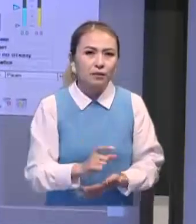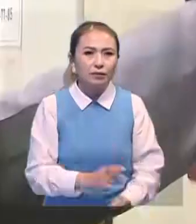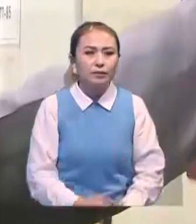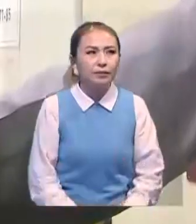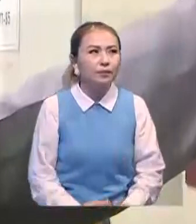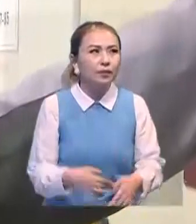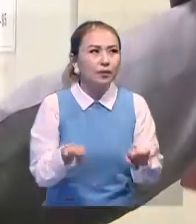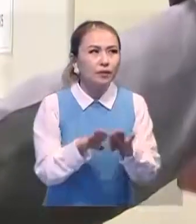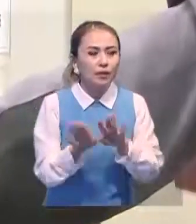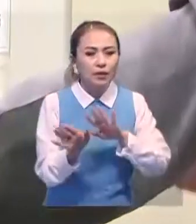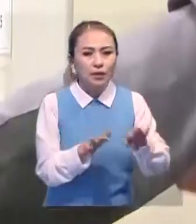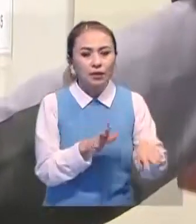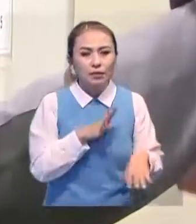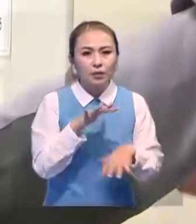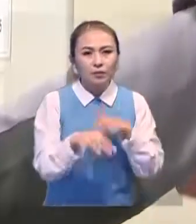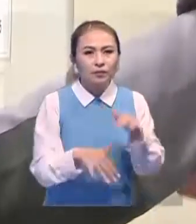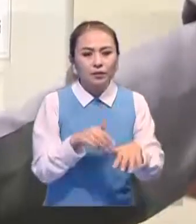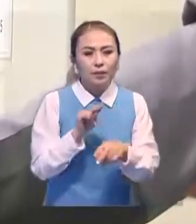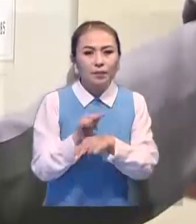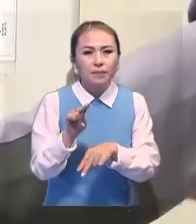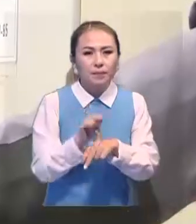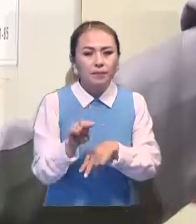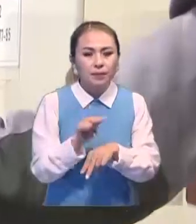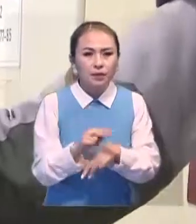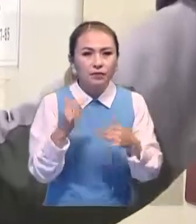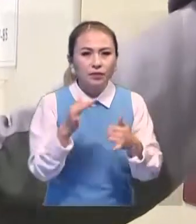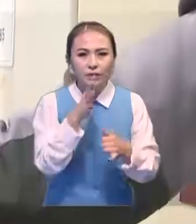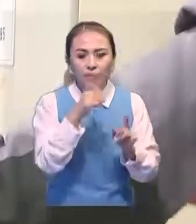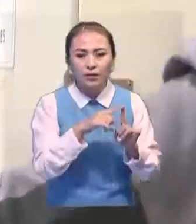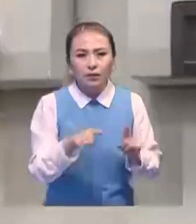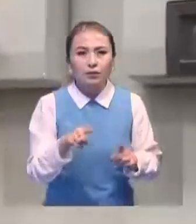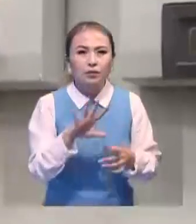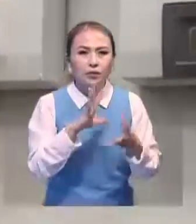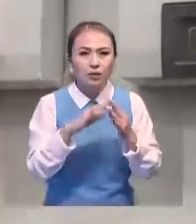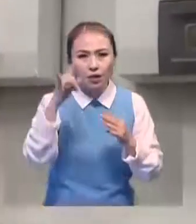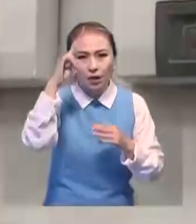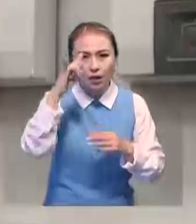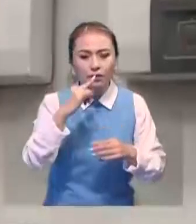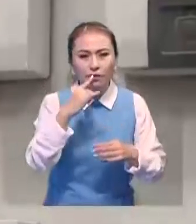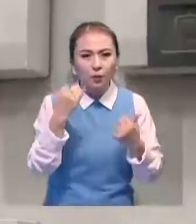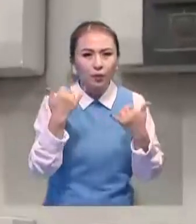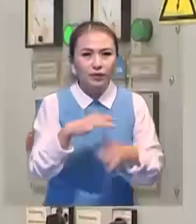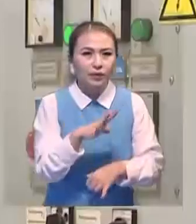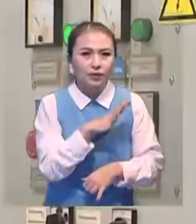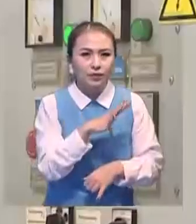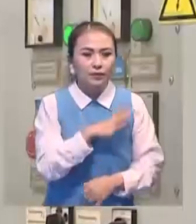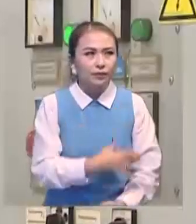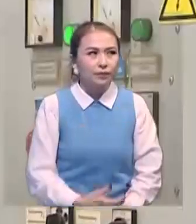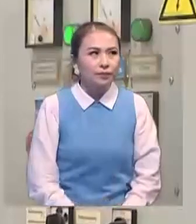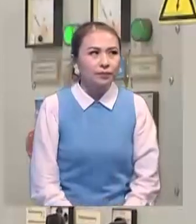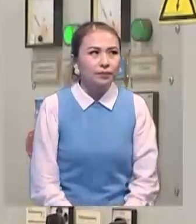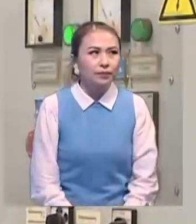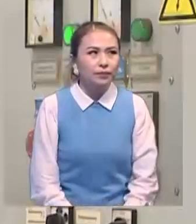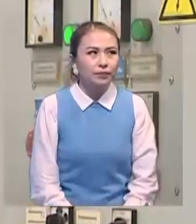меңгерген. Тіпті кейінгі келгендерге шеберлік сағатын өткізеді. Жұмыс арасында әртістерін қазақшасымен таң қалдырып қоятыны бар. Күлкілі